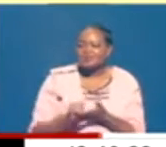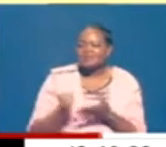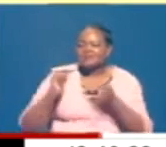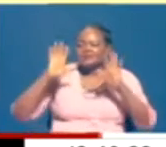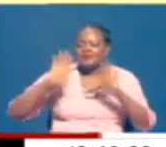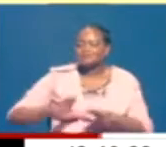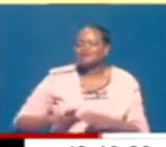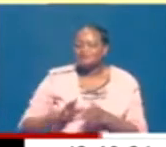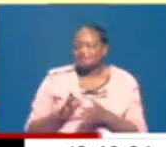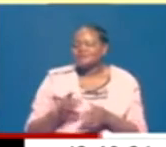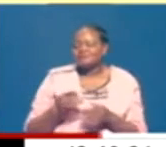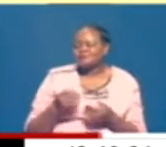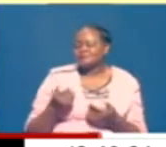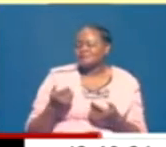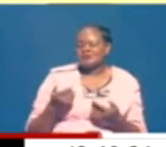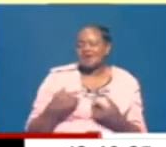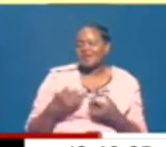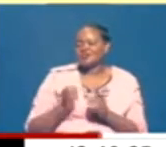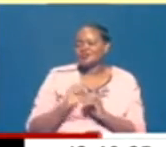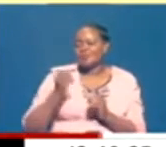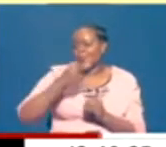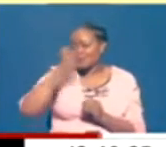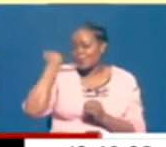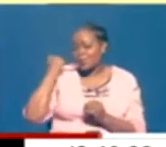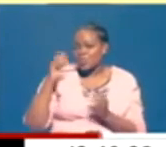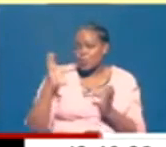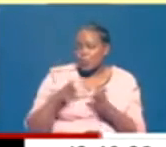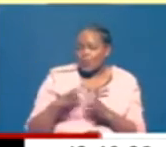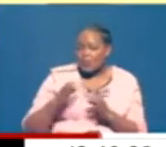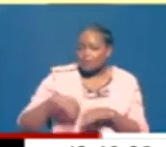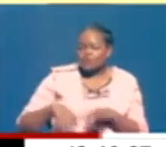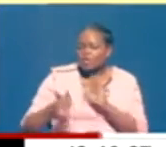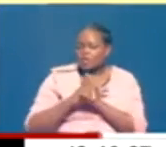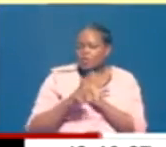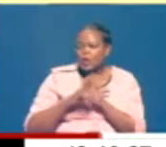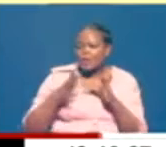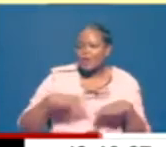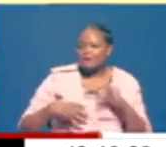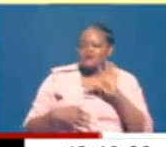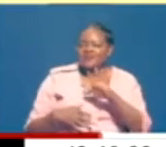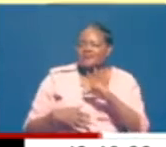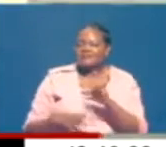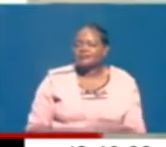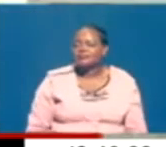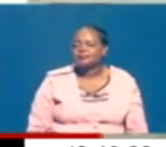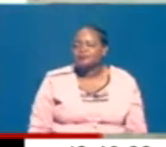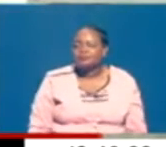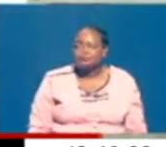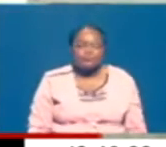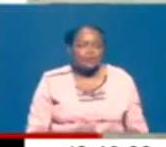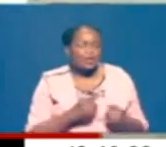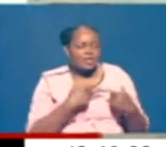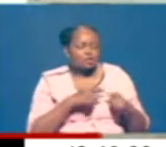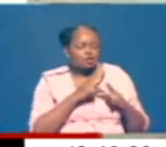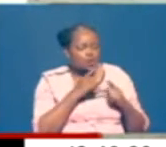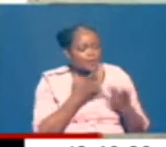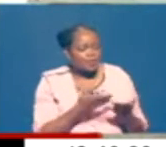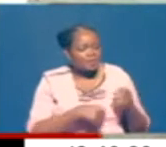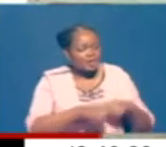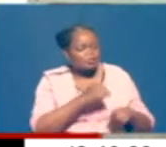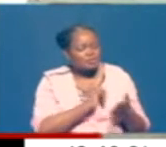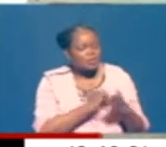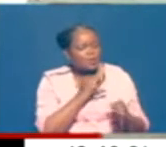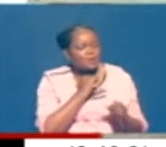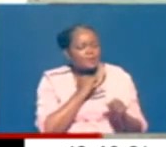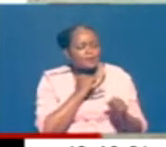sana haikuwa, kwa sababu quorum kulingana na sheria yao ni watu watano. Ndio. Tuzungumze kuhusiana na hatua itakayofuata,